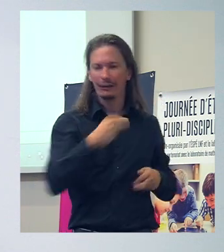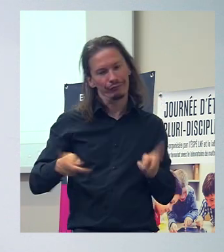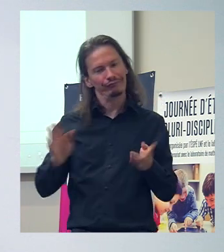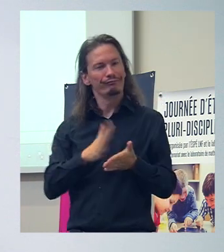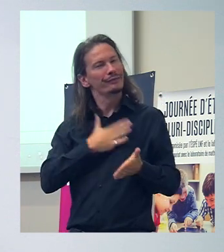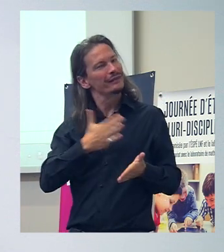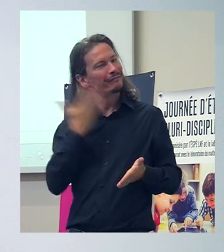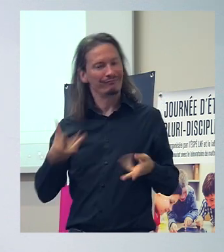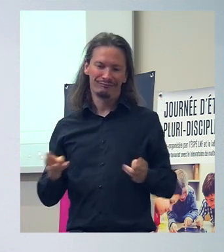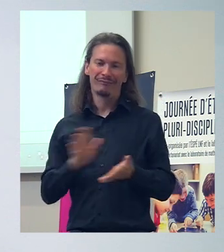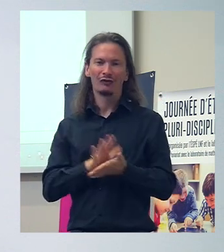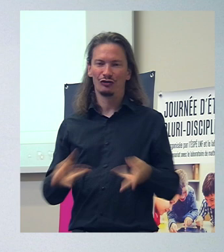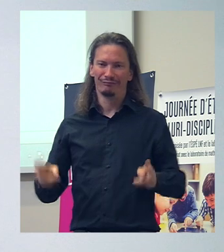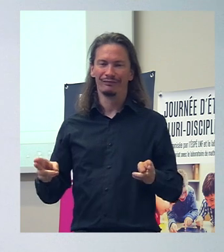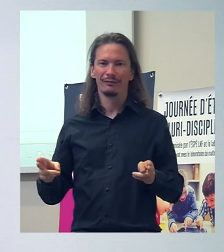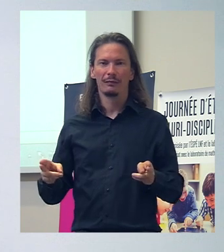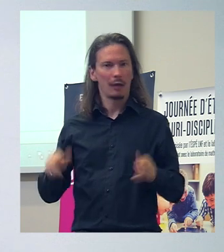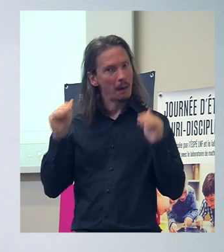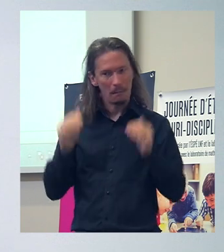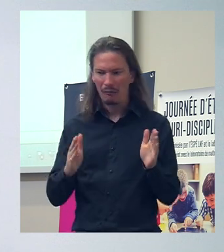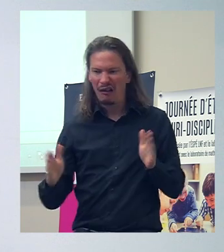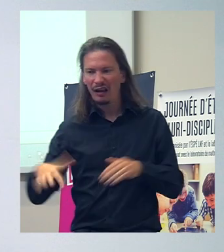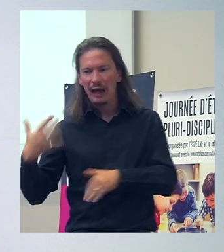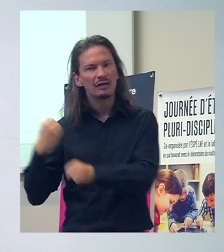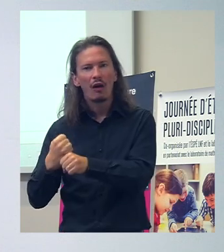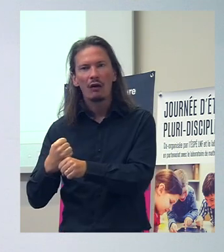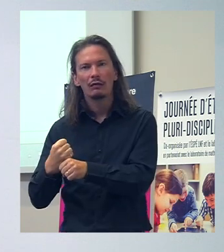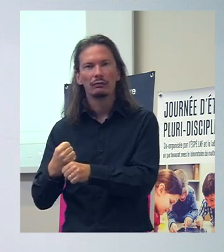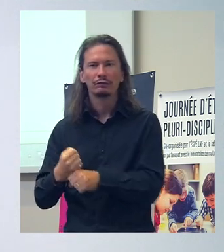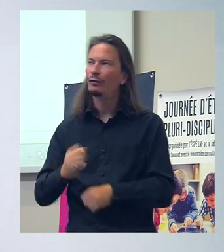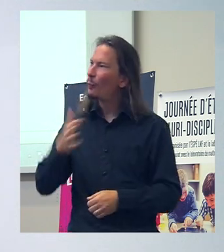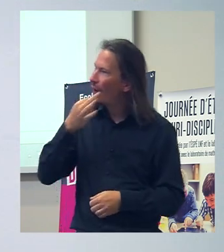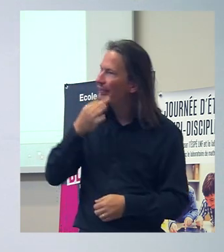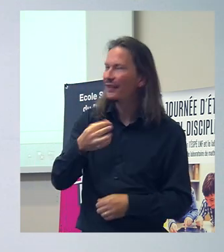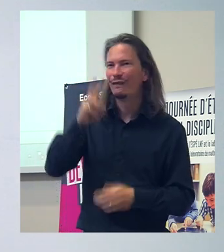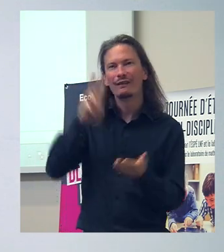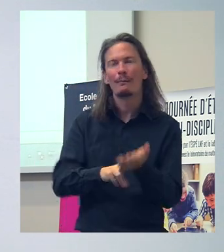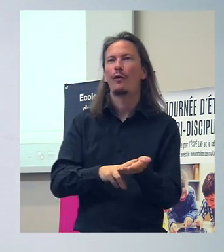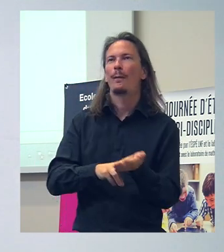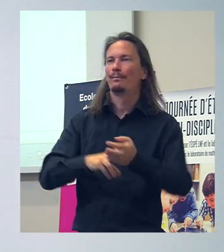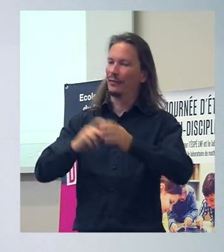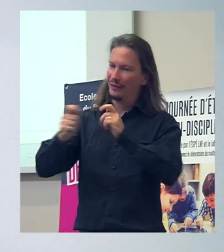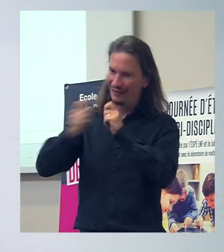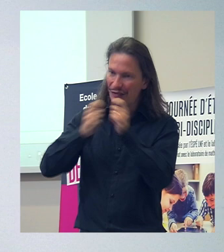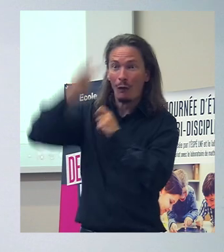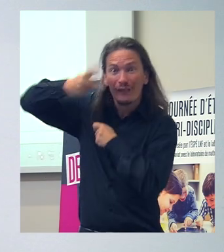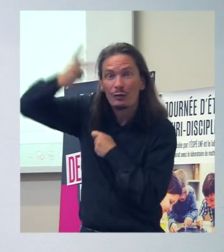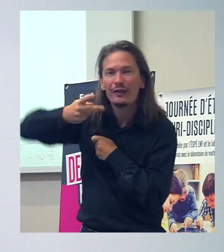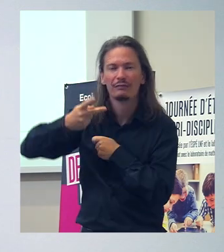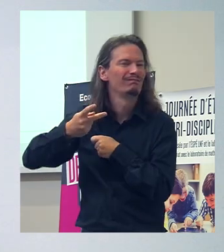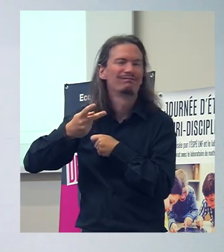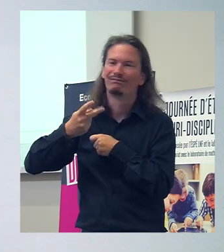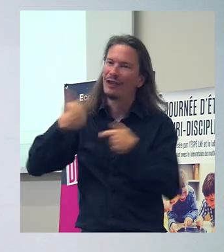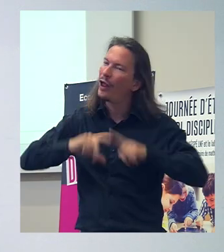tranche d'âge, mais même jusqu'à 15 ans, je pense qu'on ne peut pas parler de discussion